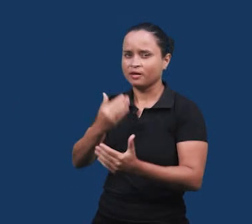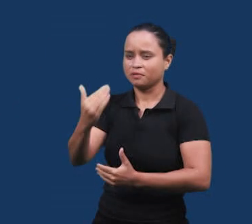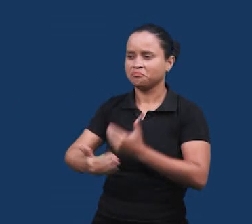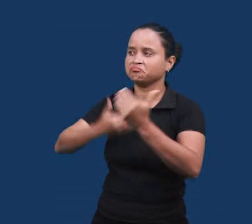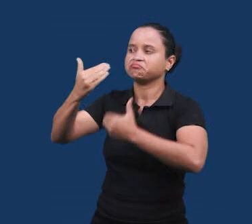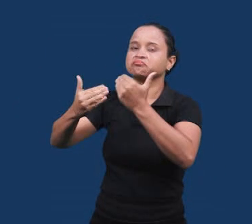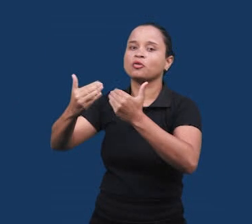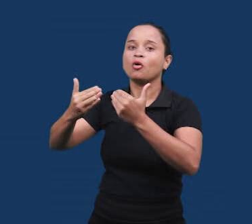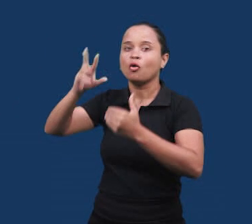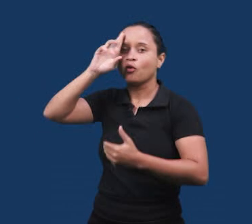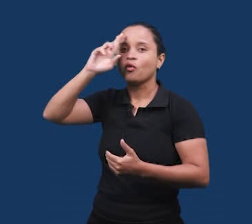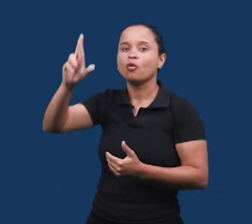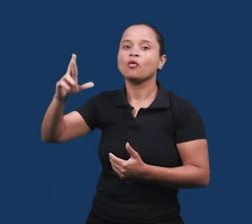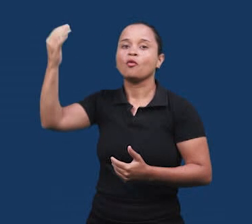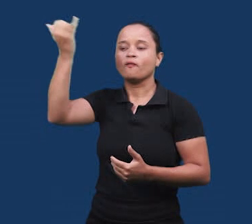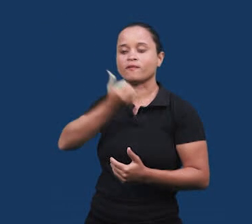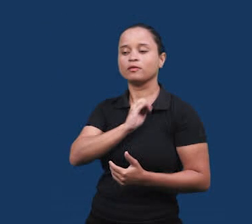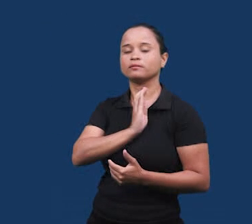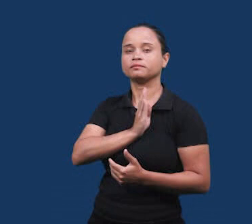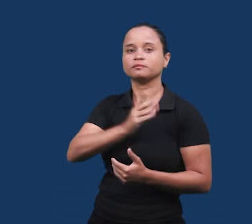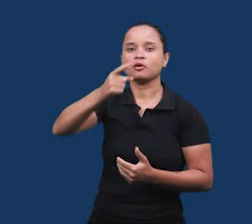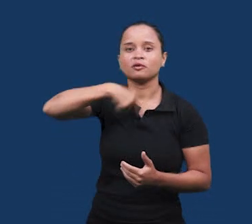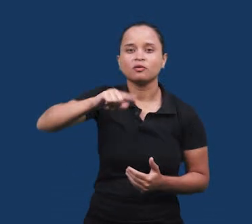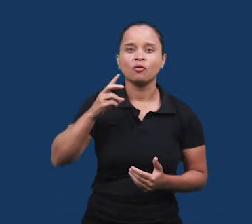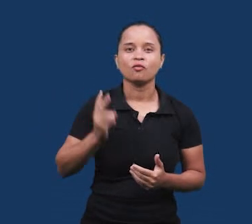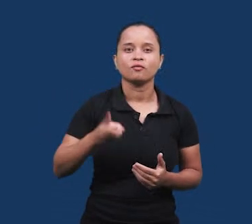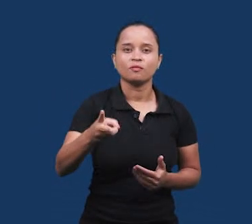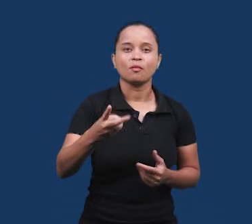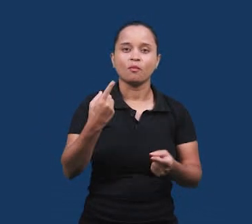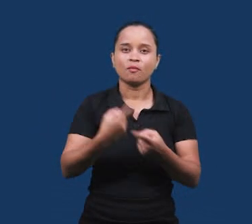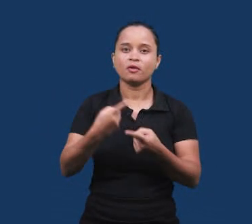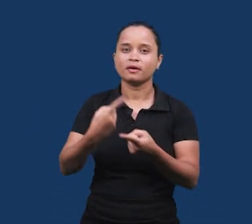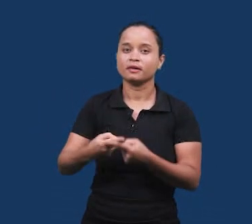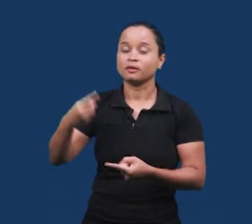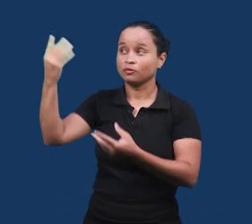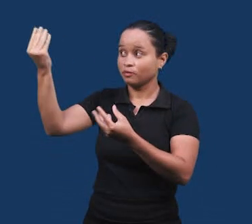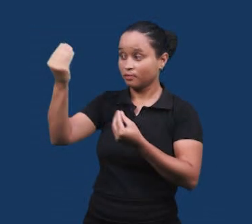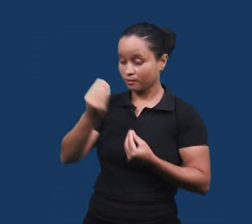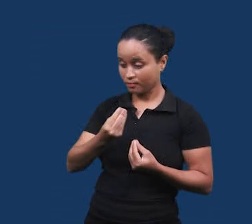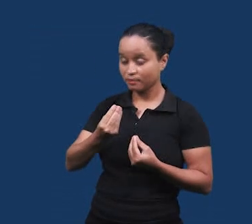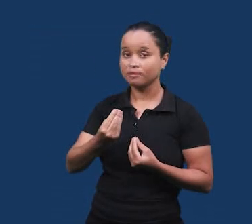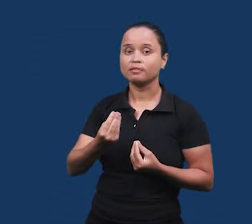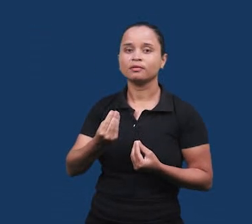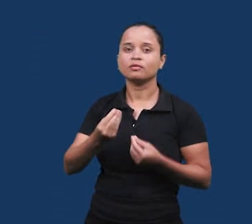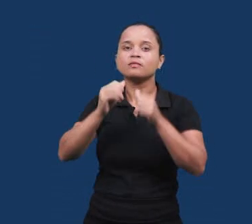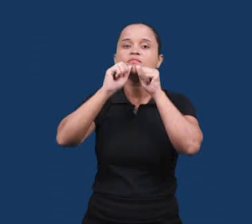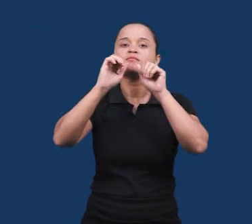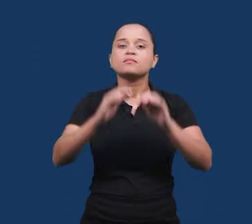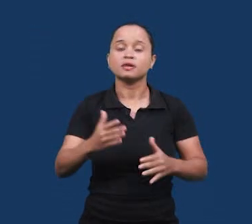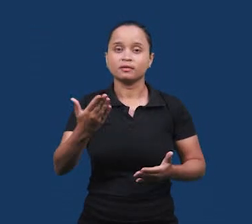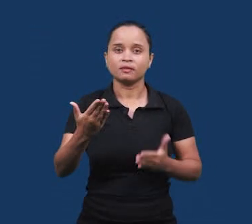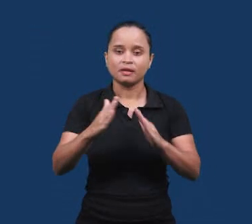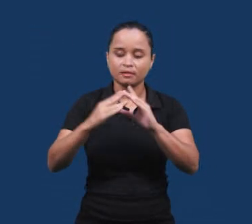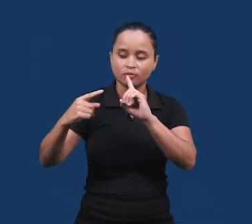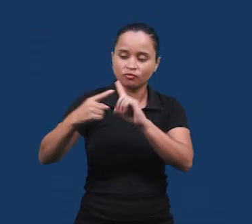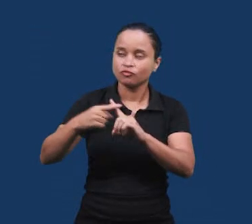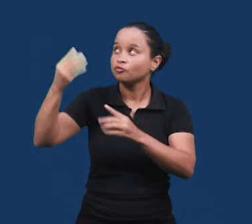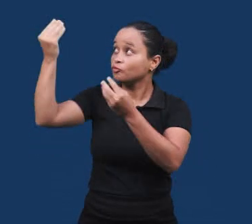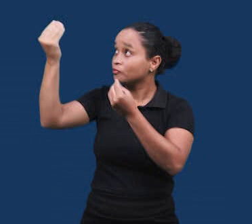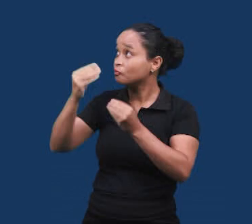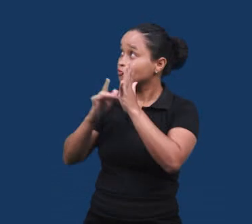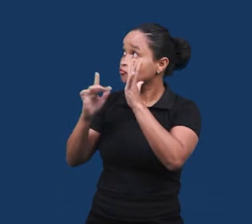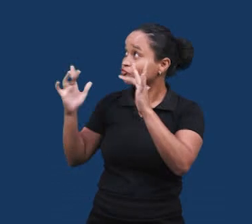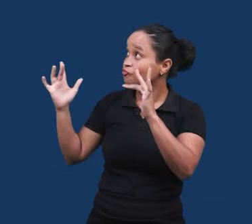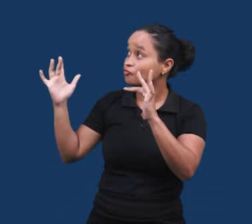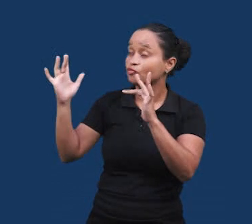Le Seigneur continue à parler à nos cœurs, car nous a donné sa vigne, qui est son Église. Nous a donné Jésus, qui est à la